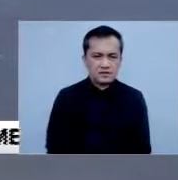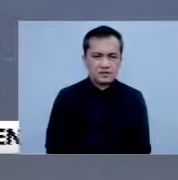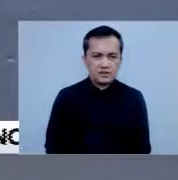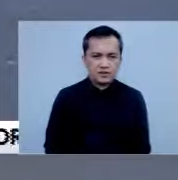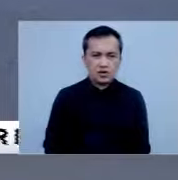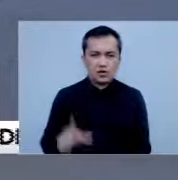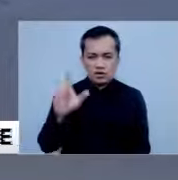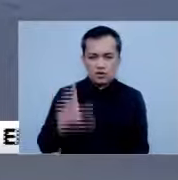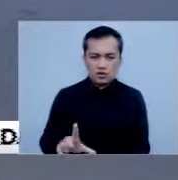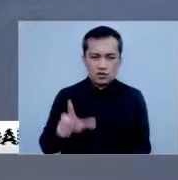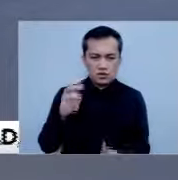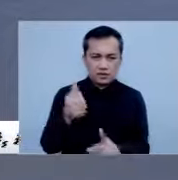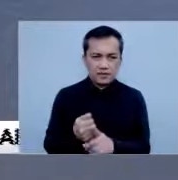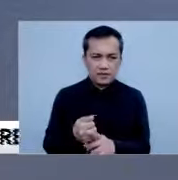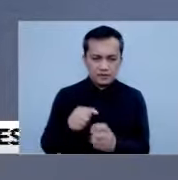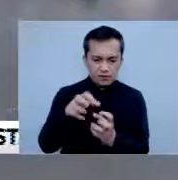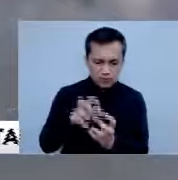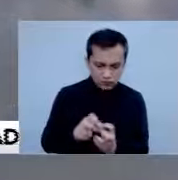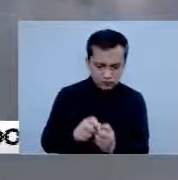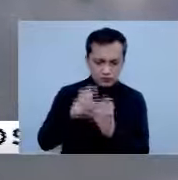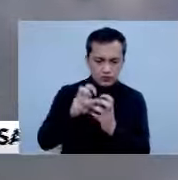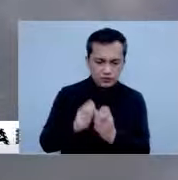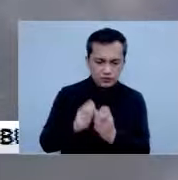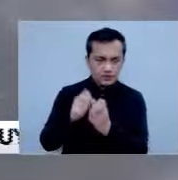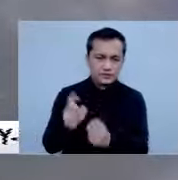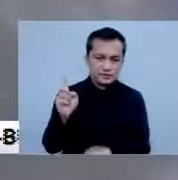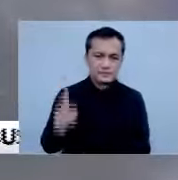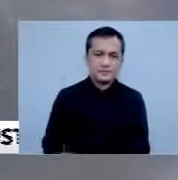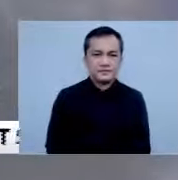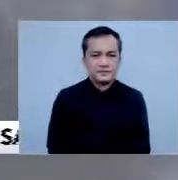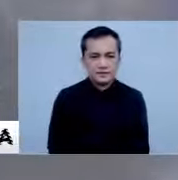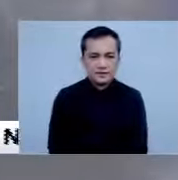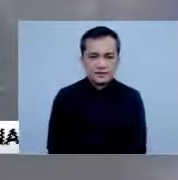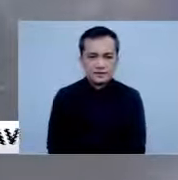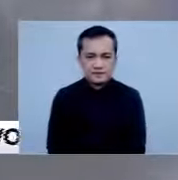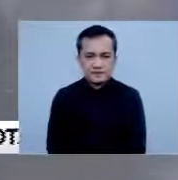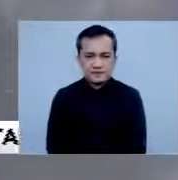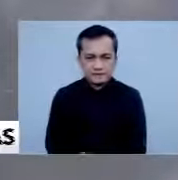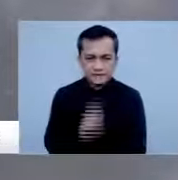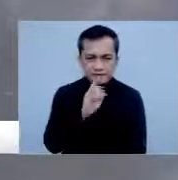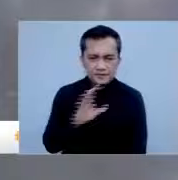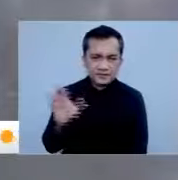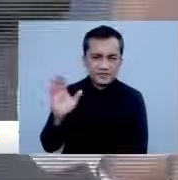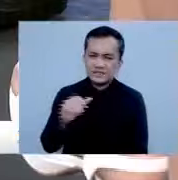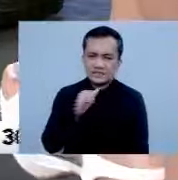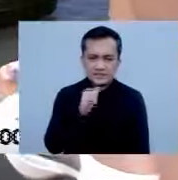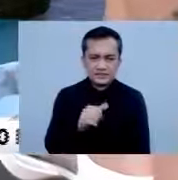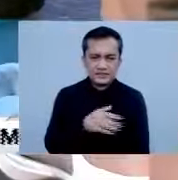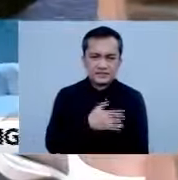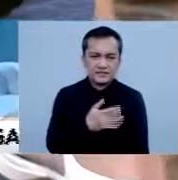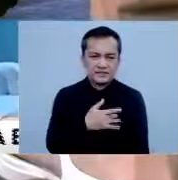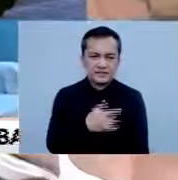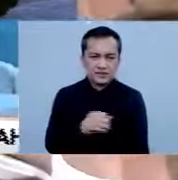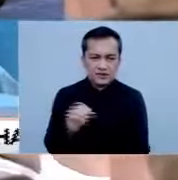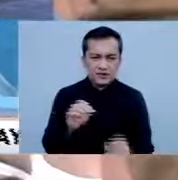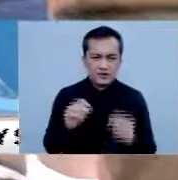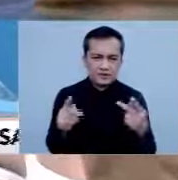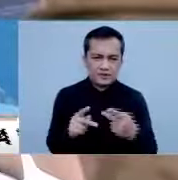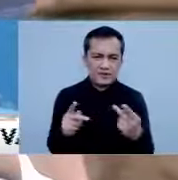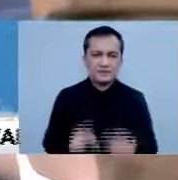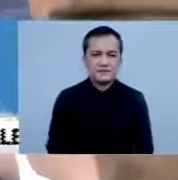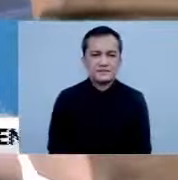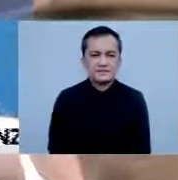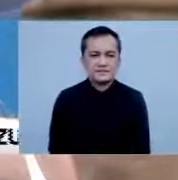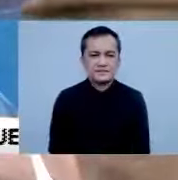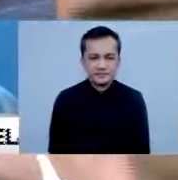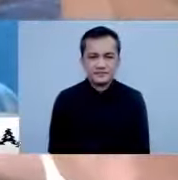sa joints. Ito, promise mga mami, hindi ko nararamdaman sa akin. Mm-hmm. No pain. May alam na alam natin yan ang concern